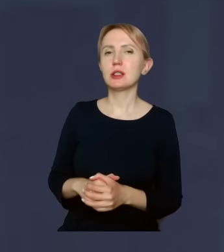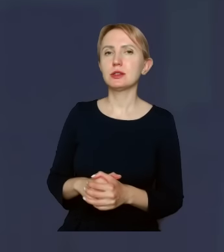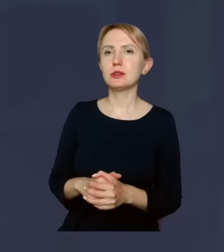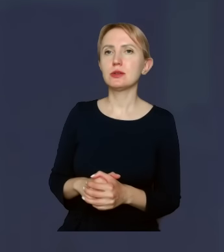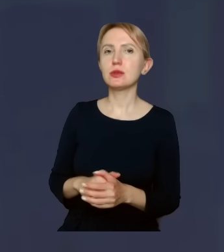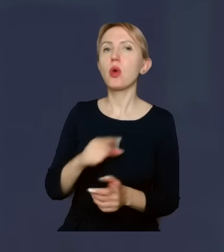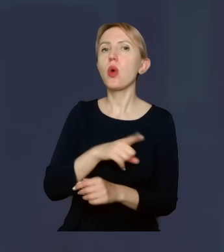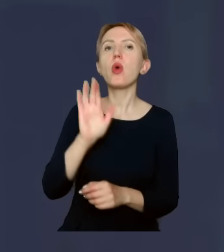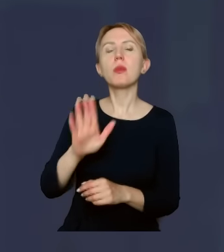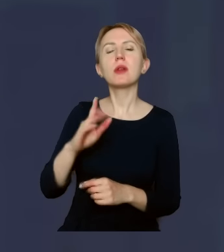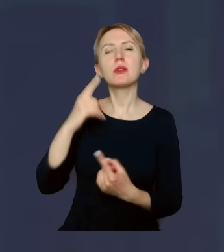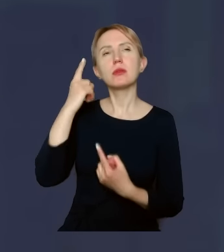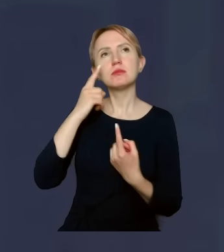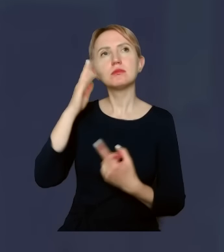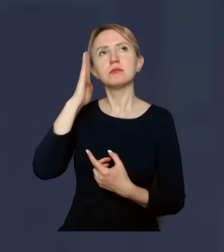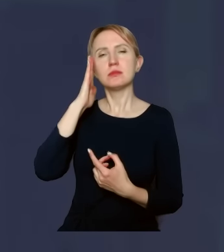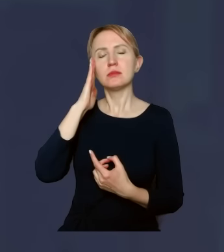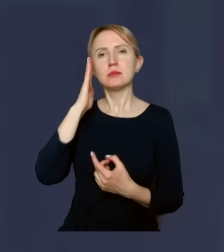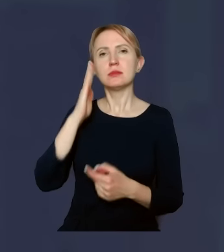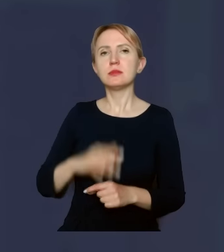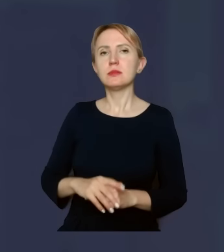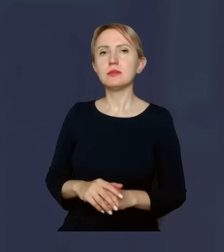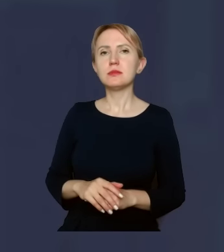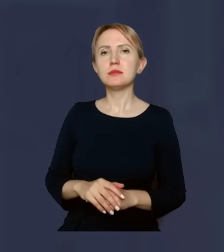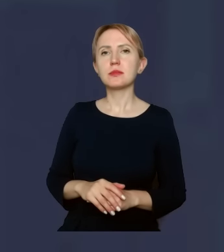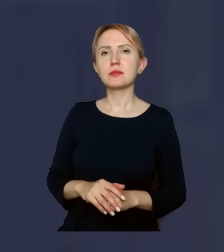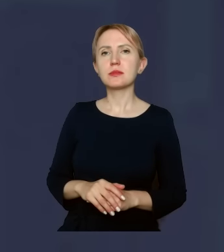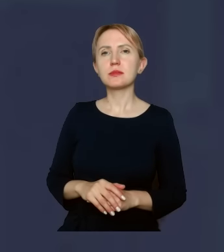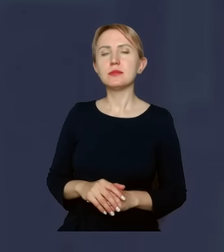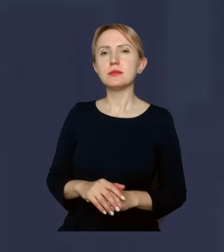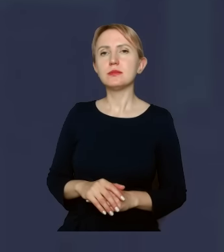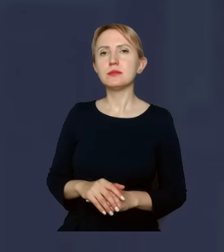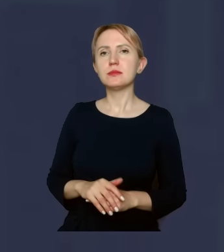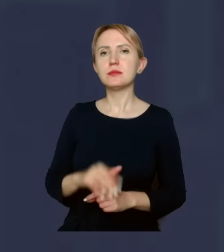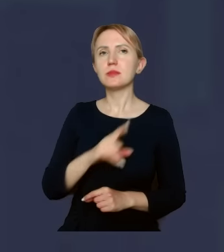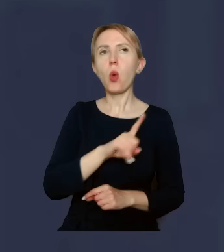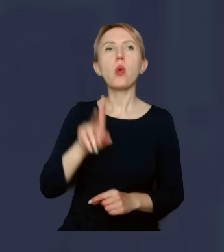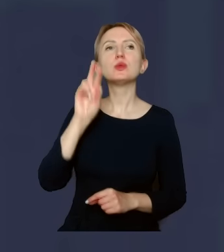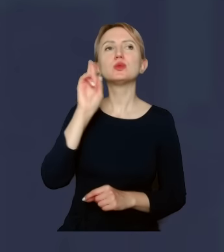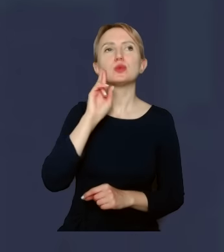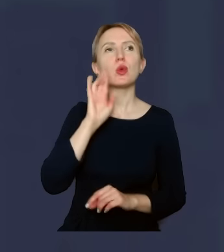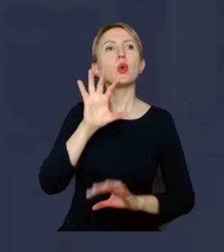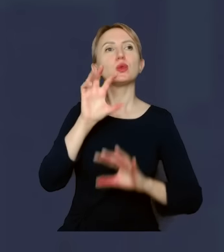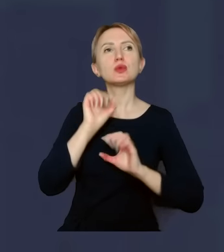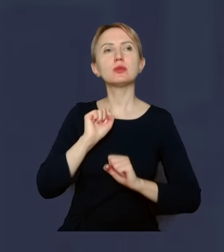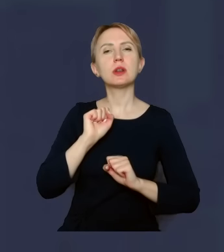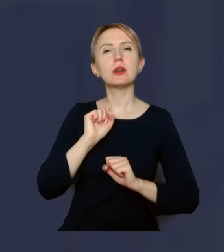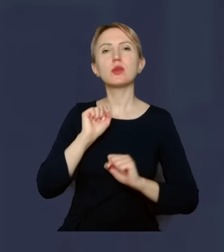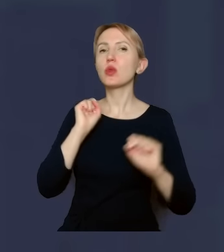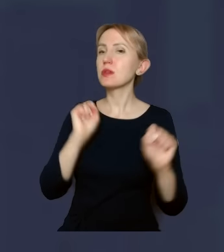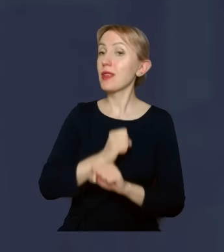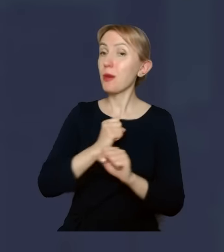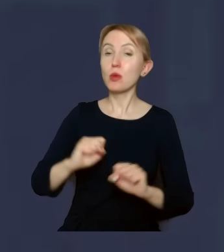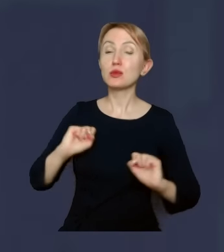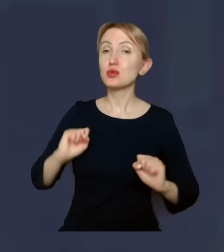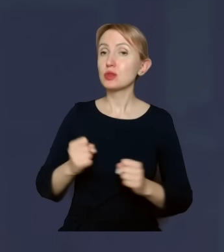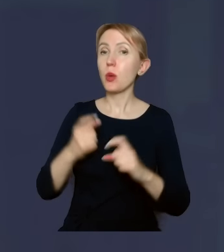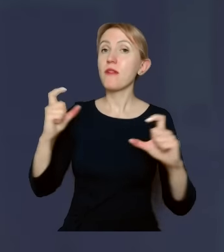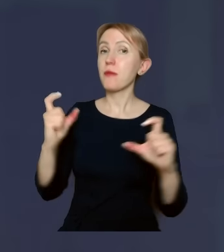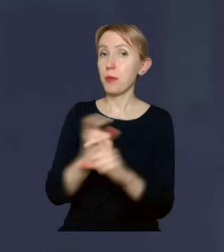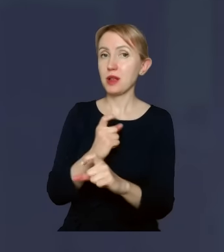do wniosku, że jakby pochylą się nad tym i zrozumieją, że nie można funkcjonować w państwie, nie